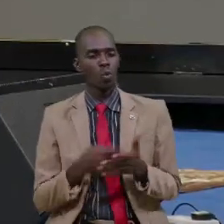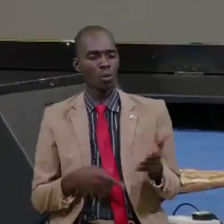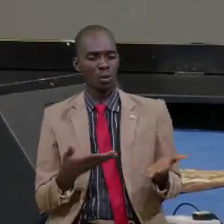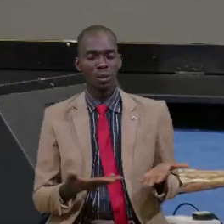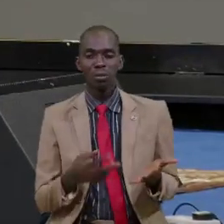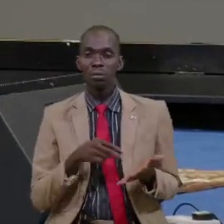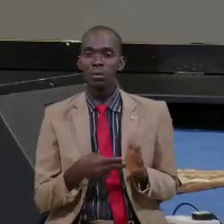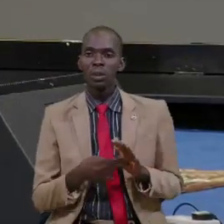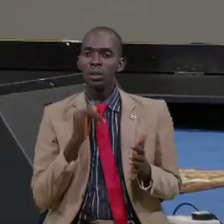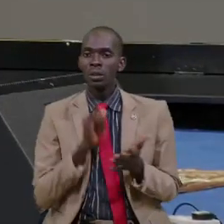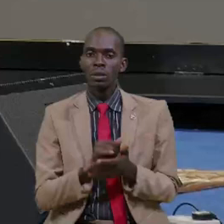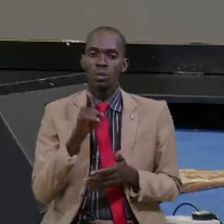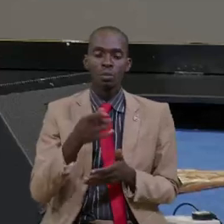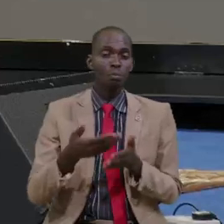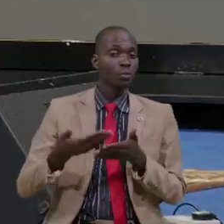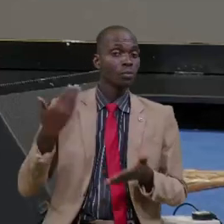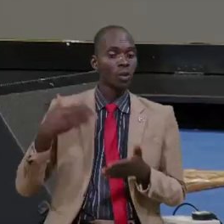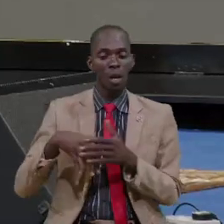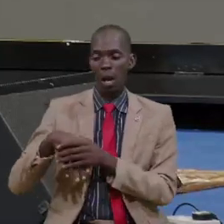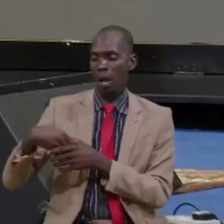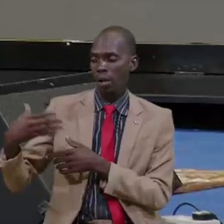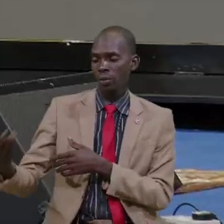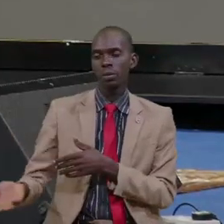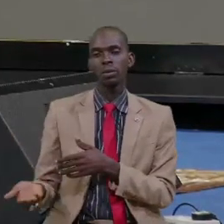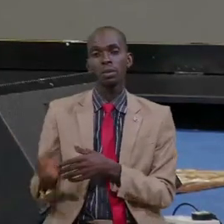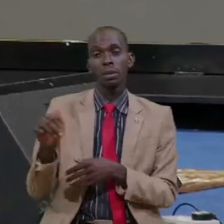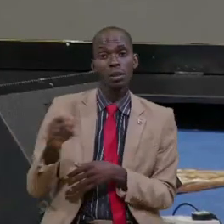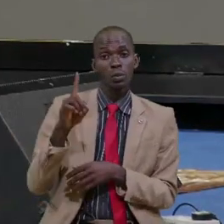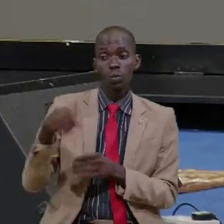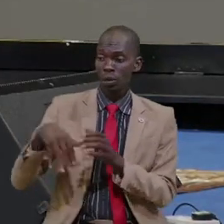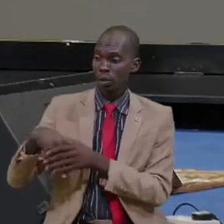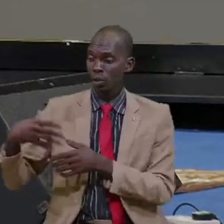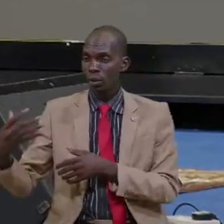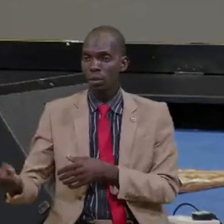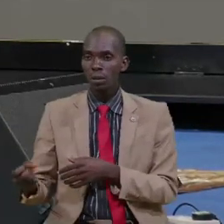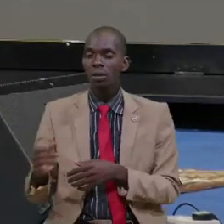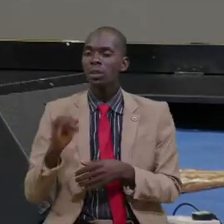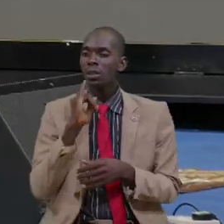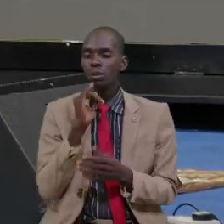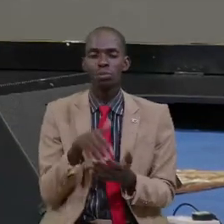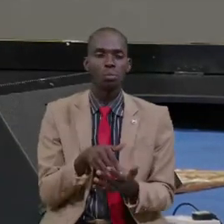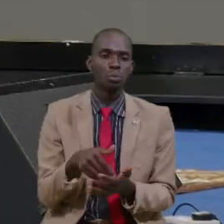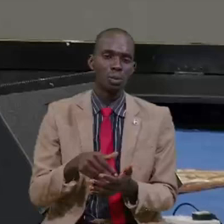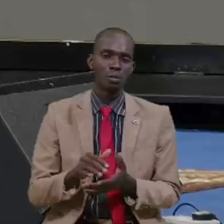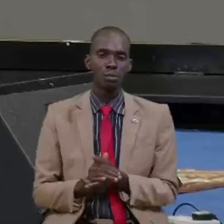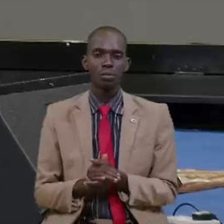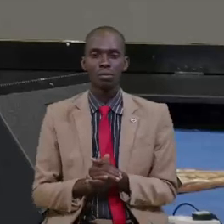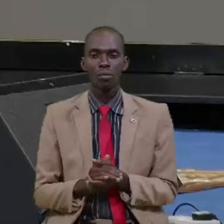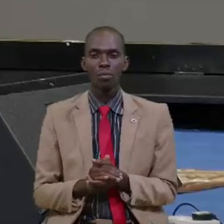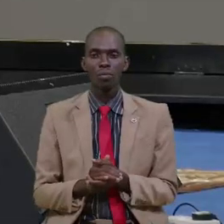cela veut dire, tu étais hors, quiconque est au dehors est impotent,